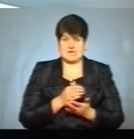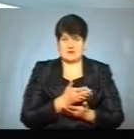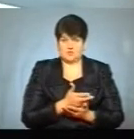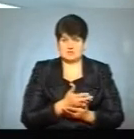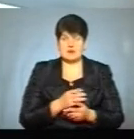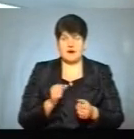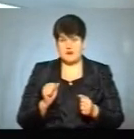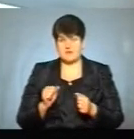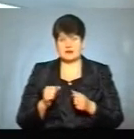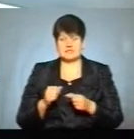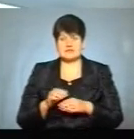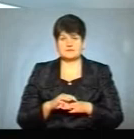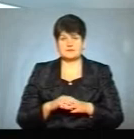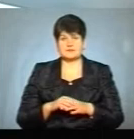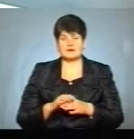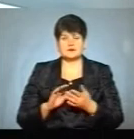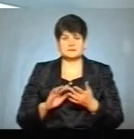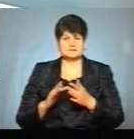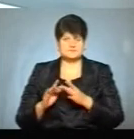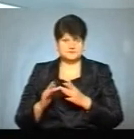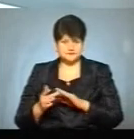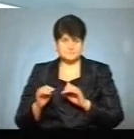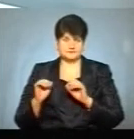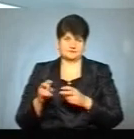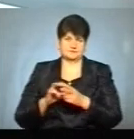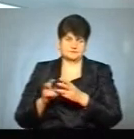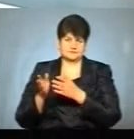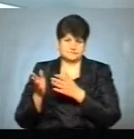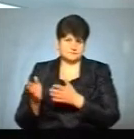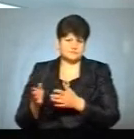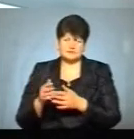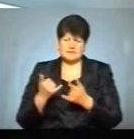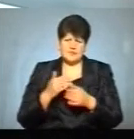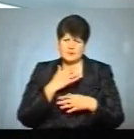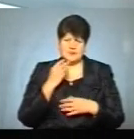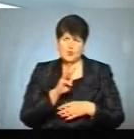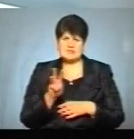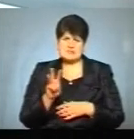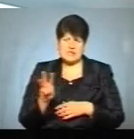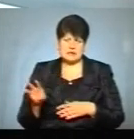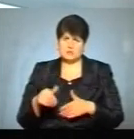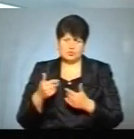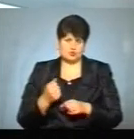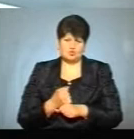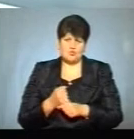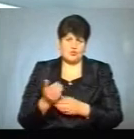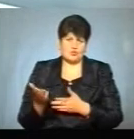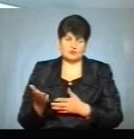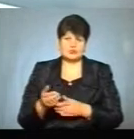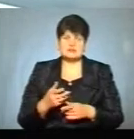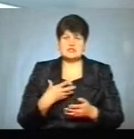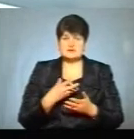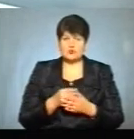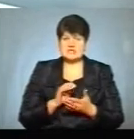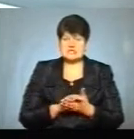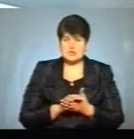через засоби масової інформації, через інтернет-ресурси. Сьогодні дуже багато різних сайтів, які пропонують роботу. Також через своїх знайомих, ну, в